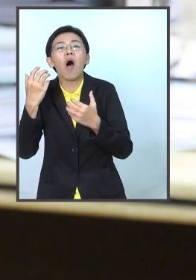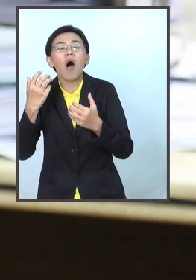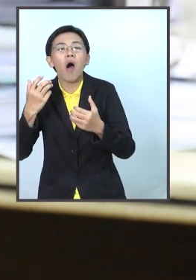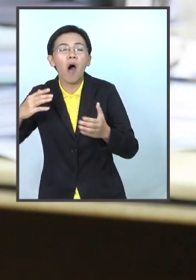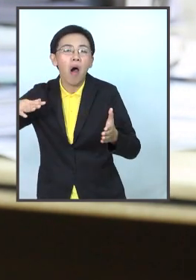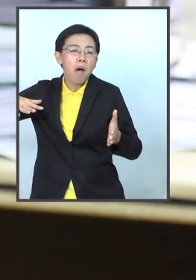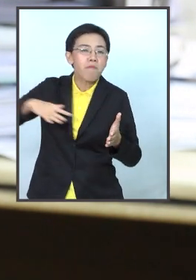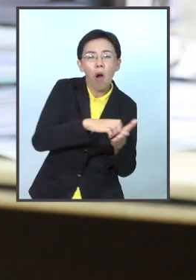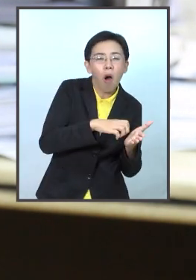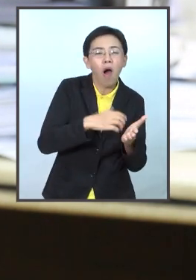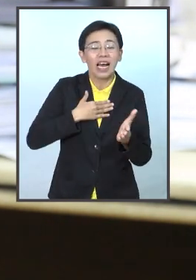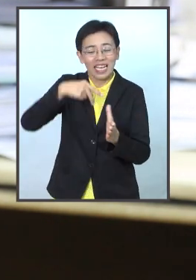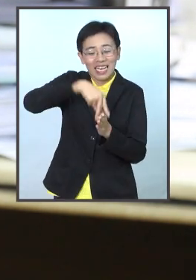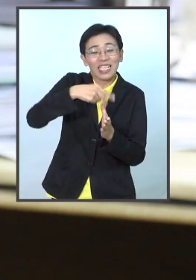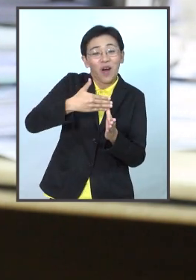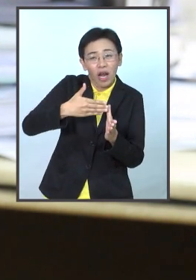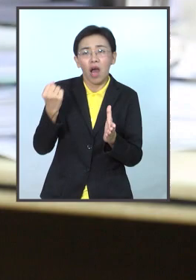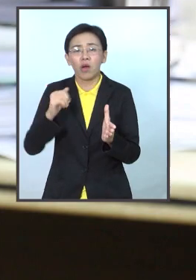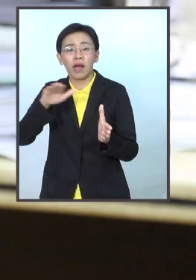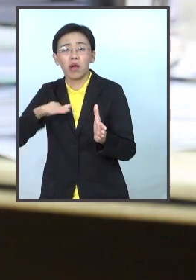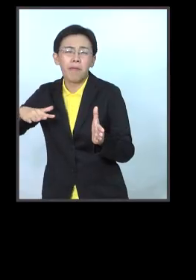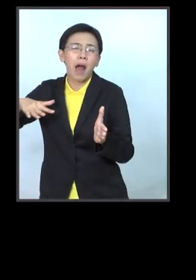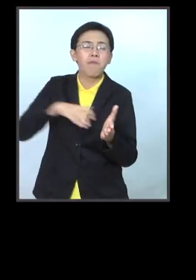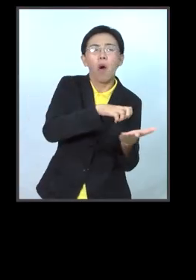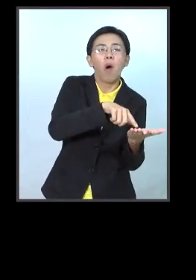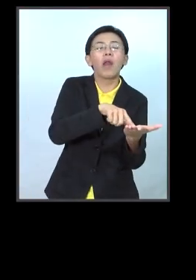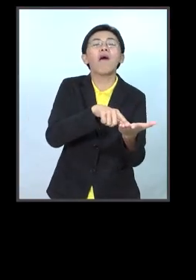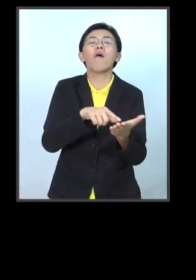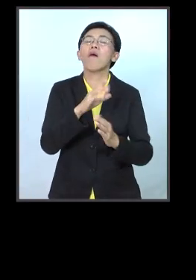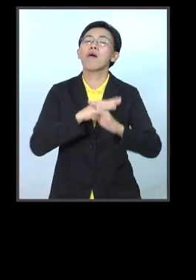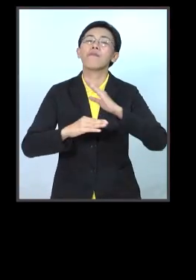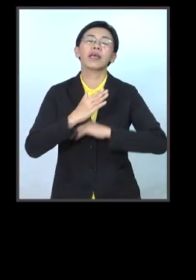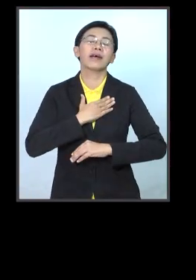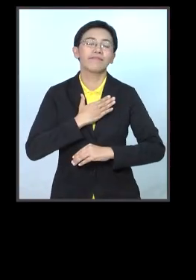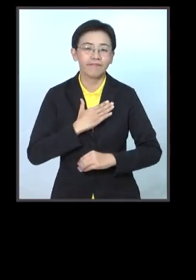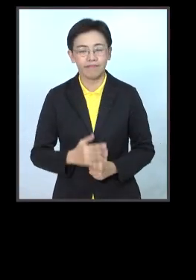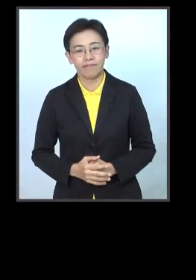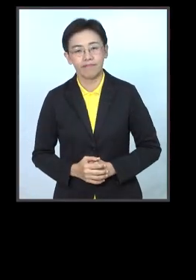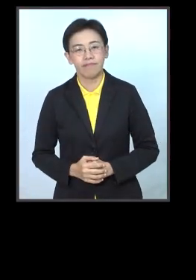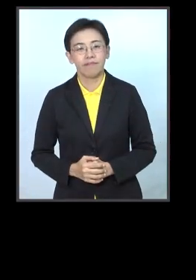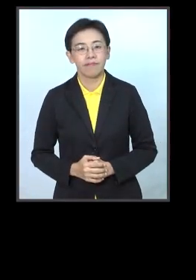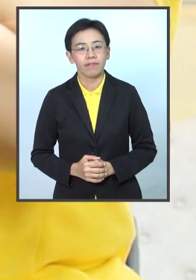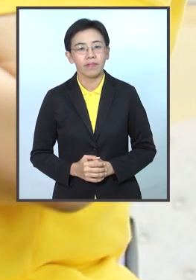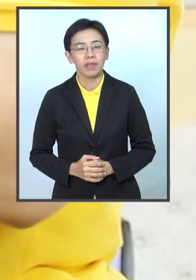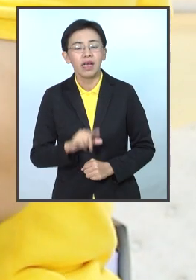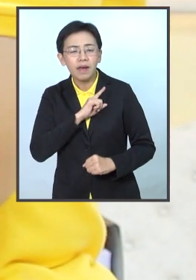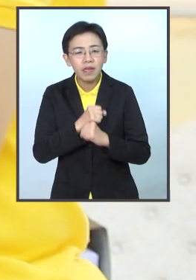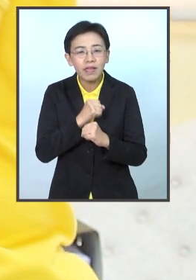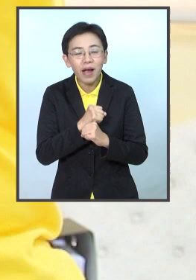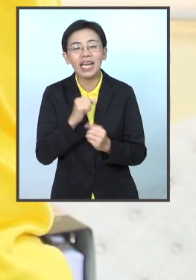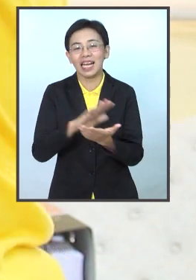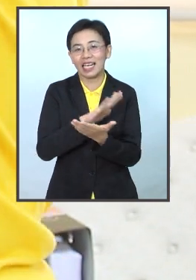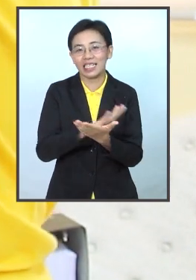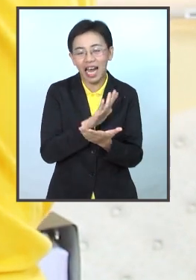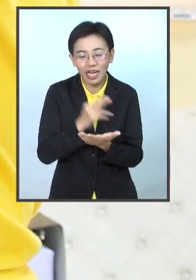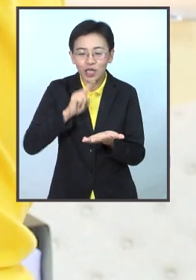ซค์แล้วก็มีคนขับรถกระบะมาขับชนนะคะปก ติเราทำงานเป็นเอก